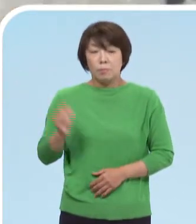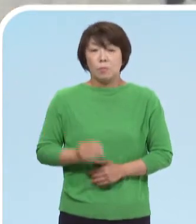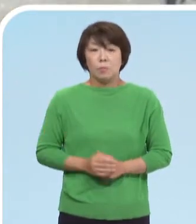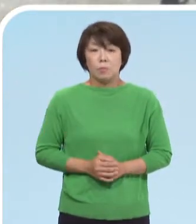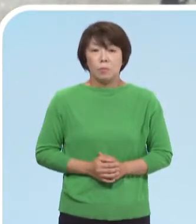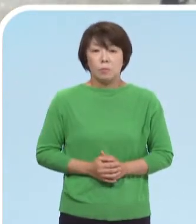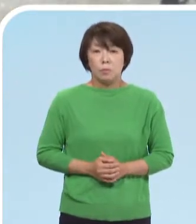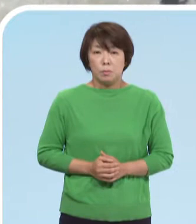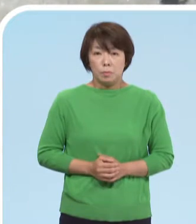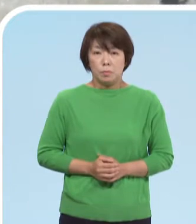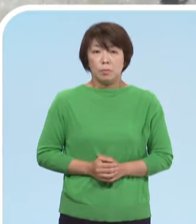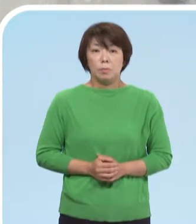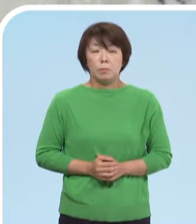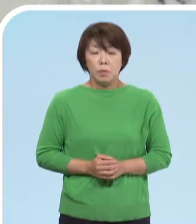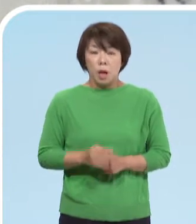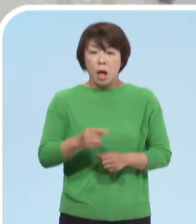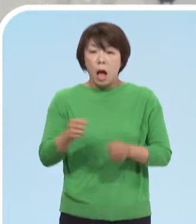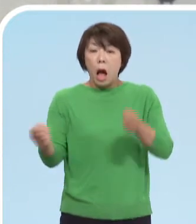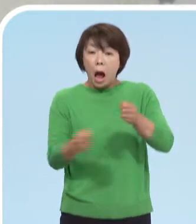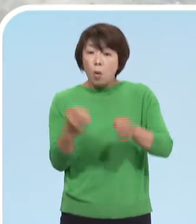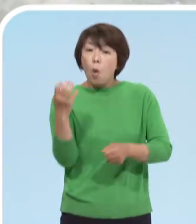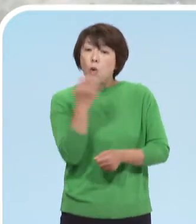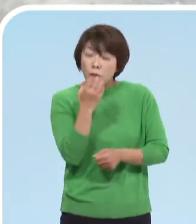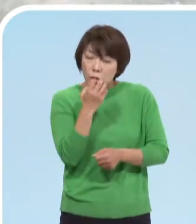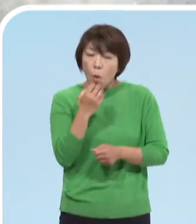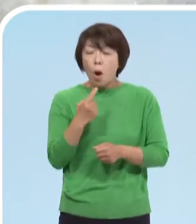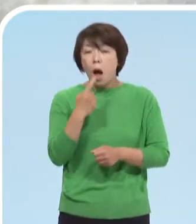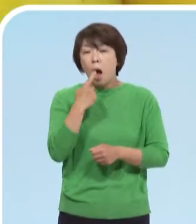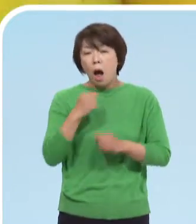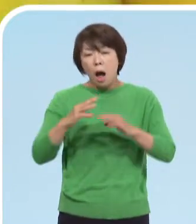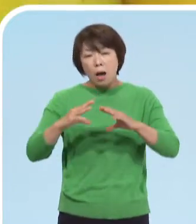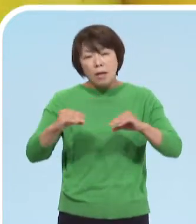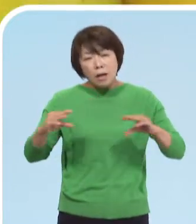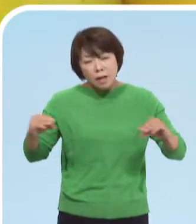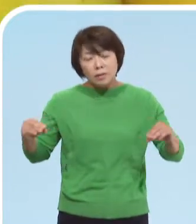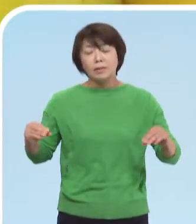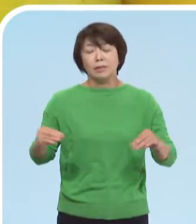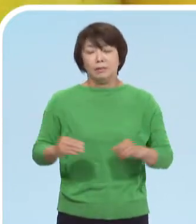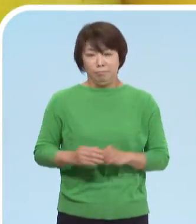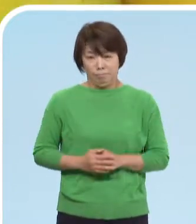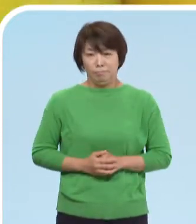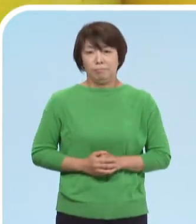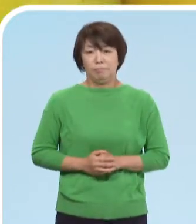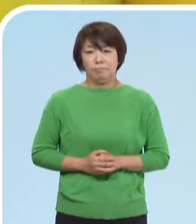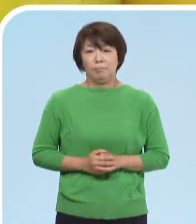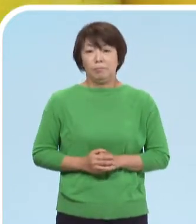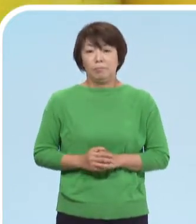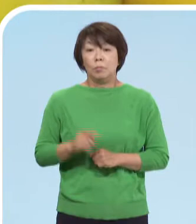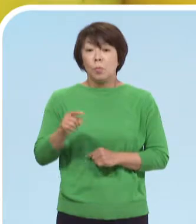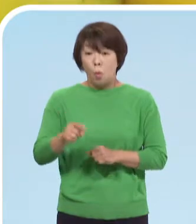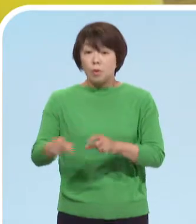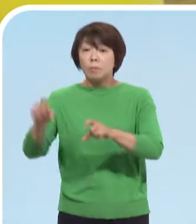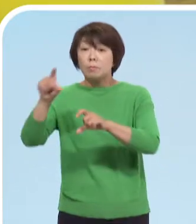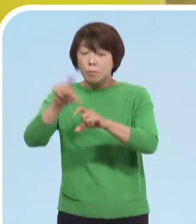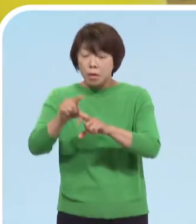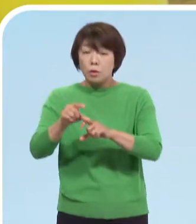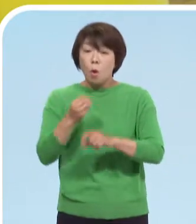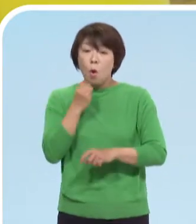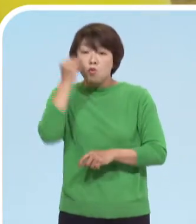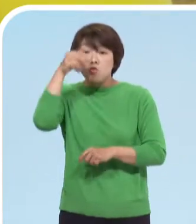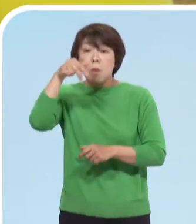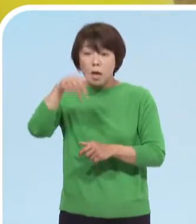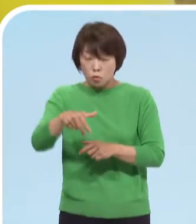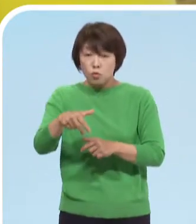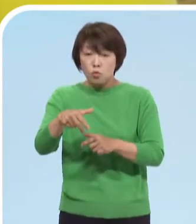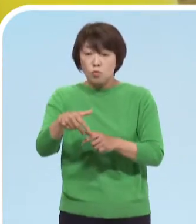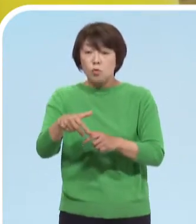真塩。赤穂の塩は角のない丸い優しい味。そこにこだわりの梅